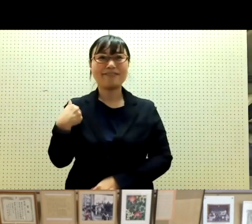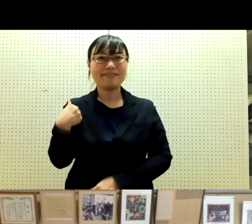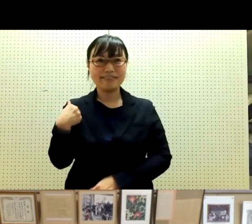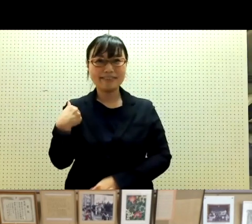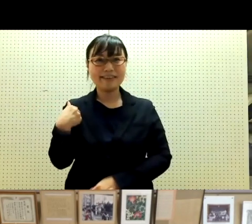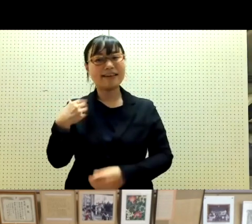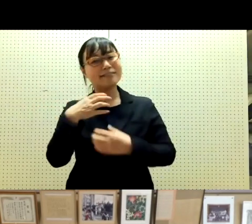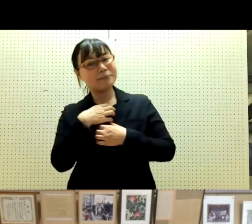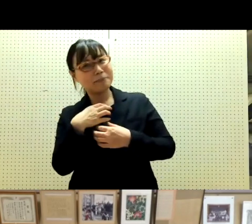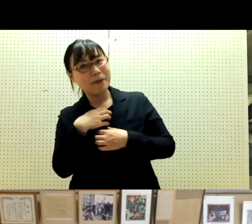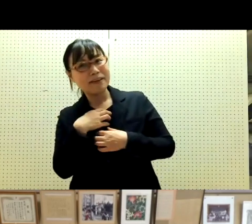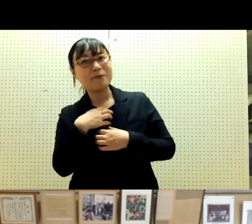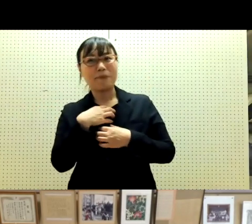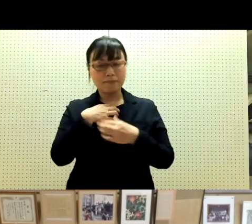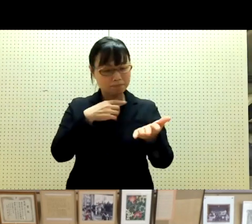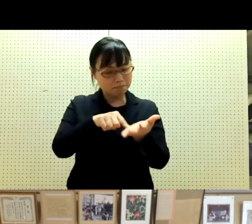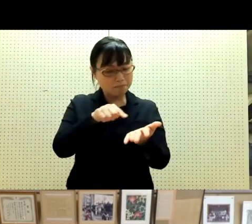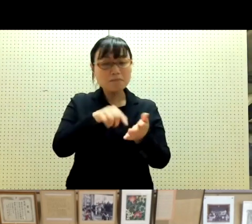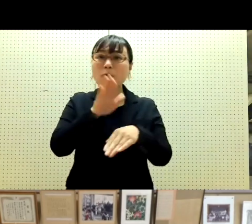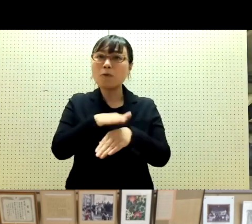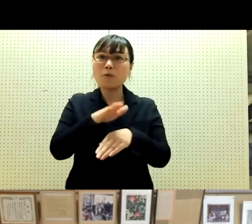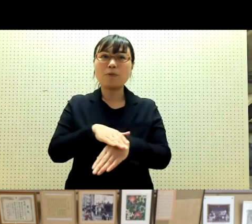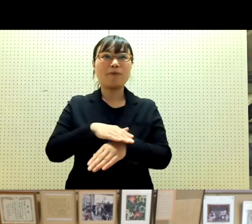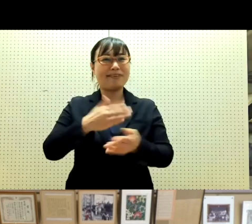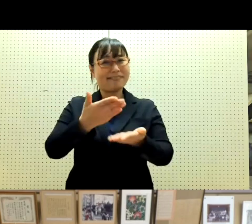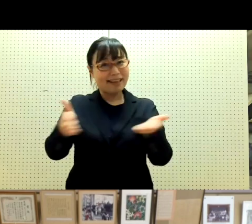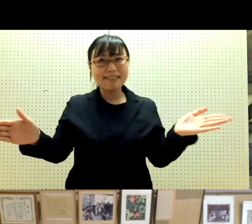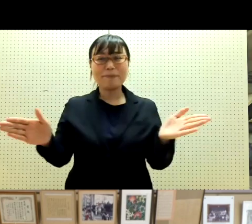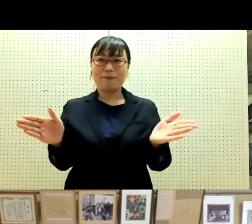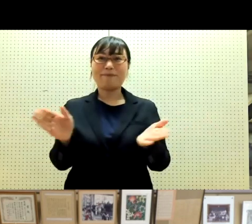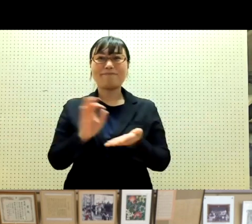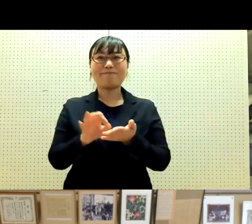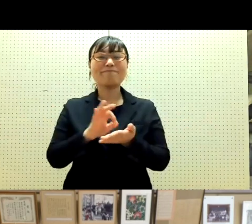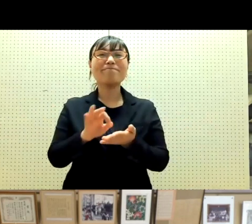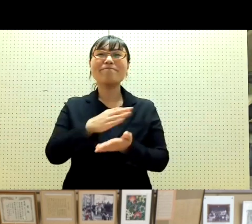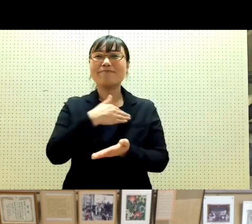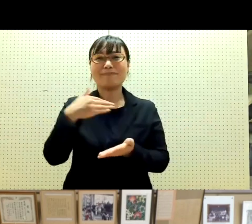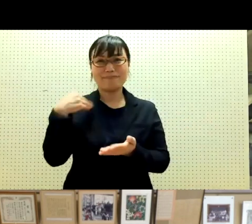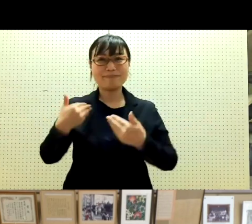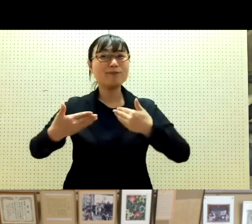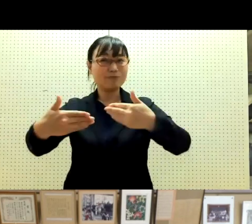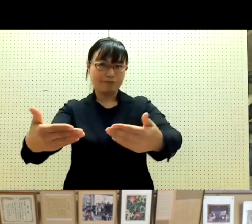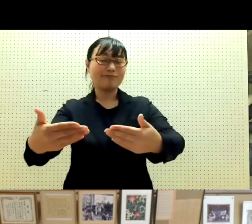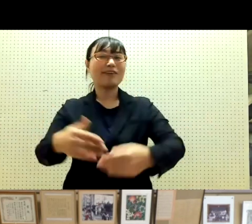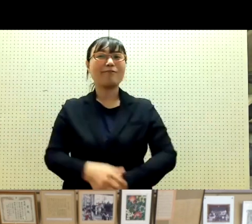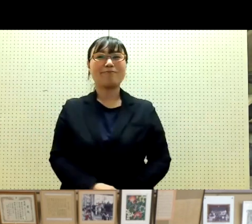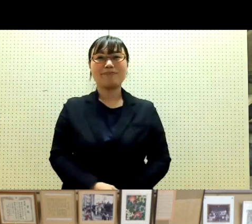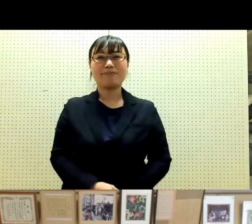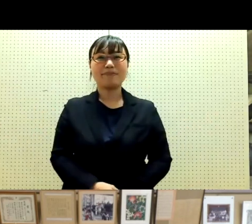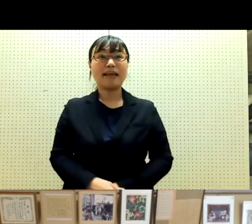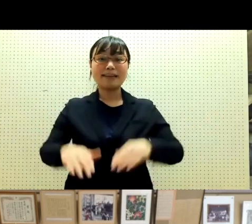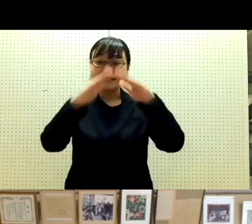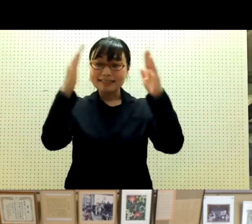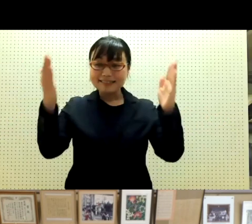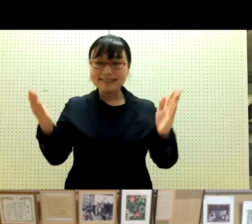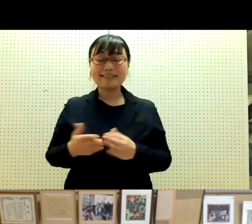ることが活用につながっている理由の一つではないかと考えております。全学年に iPad が配布されましたが、他